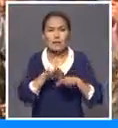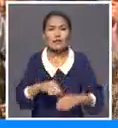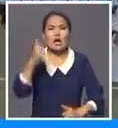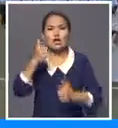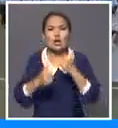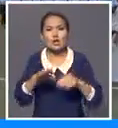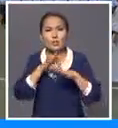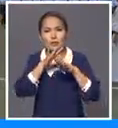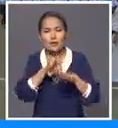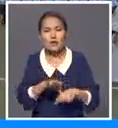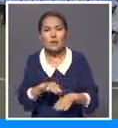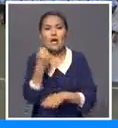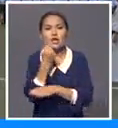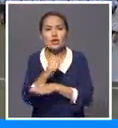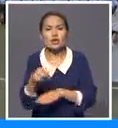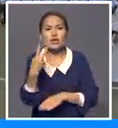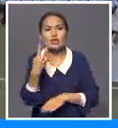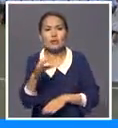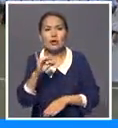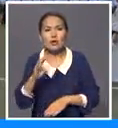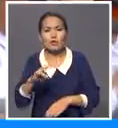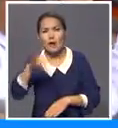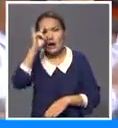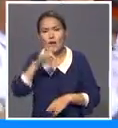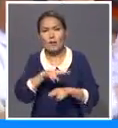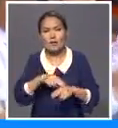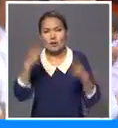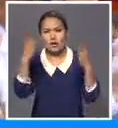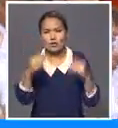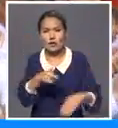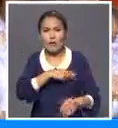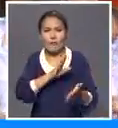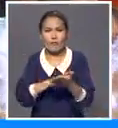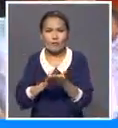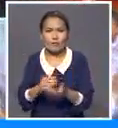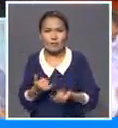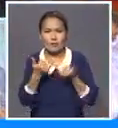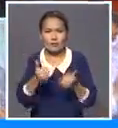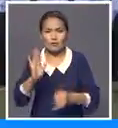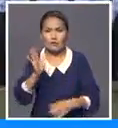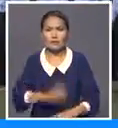самбыдан жарыс өтеді. Оның жеңімпаздары 20 маусым Қазақстан полициясы күні марапатталады.